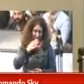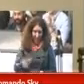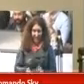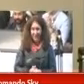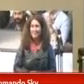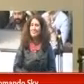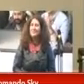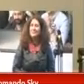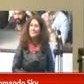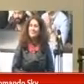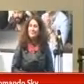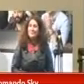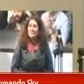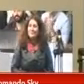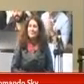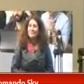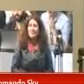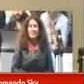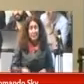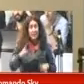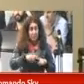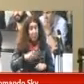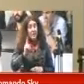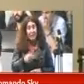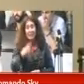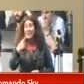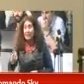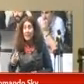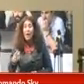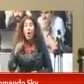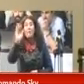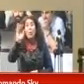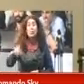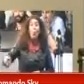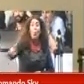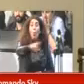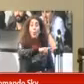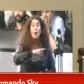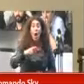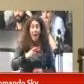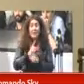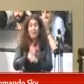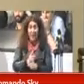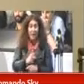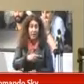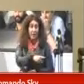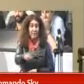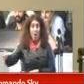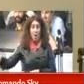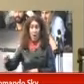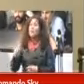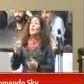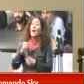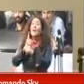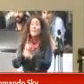E dite che il vostro futuro dipende anche da loro. Come voteranno dipende da